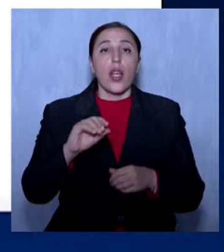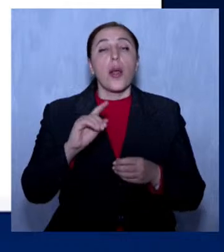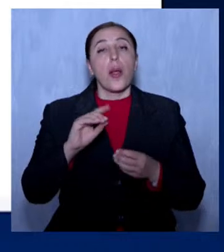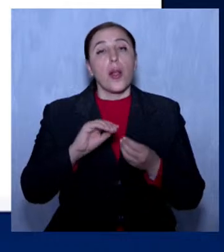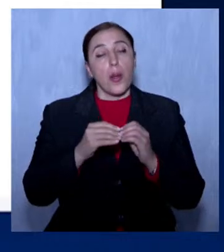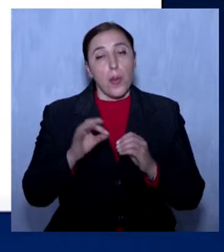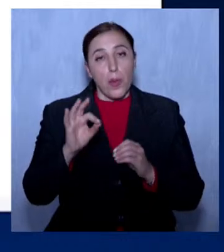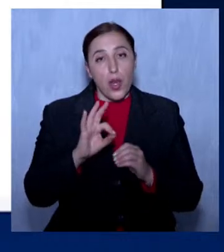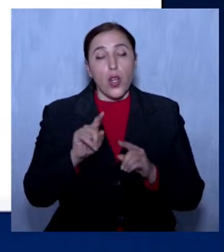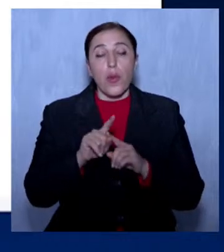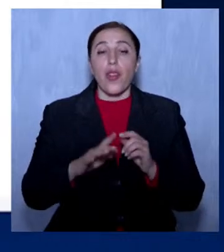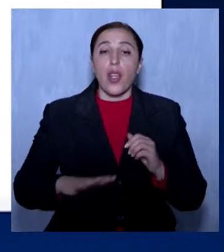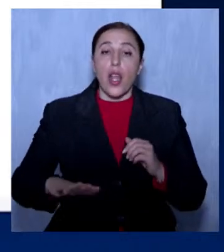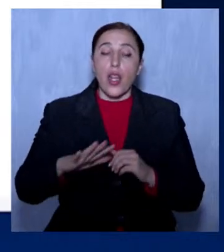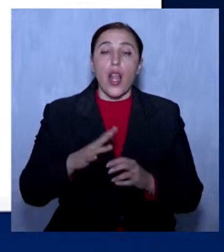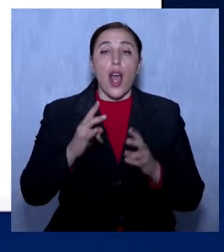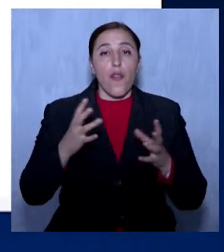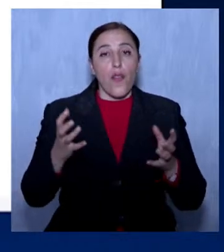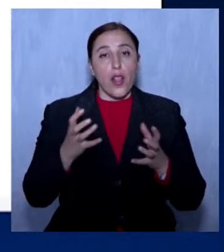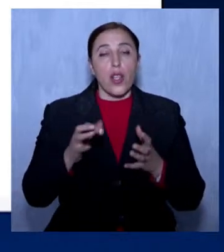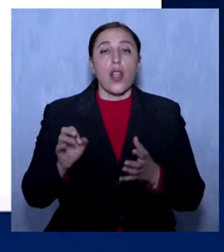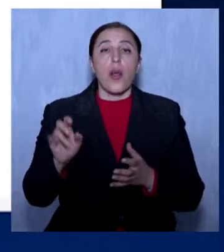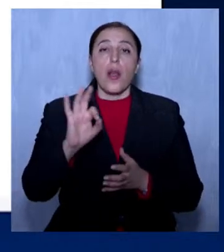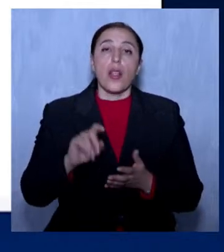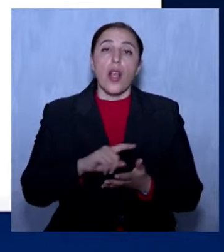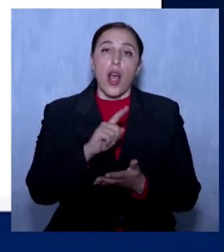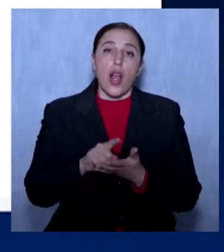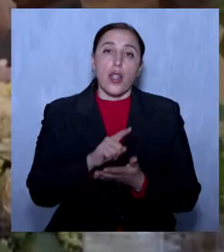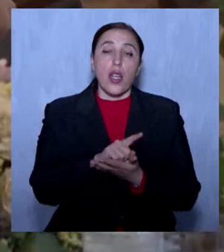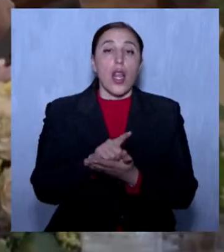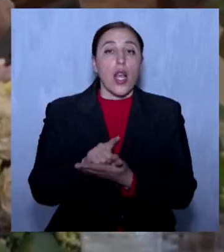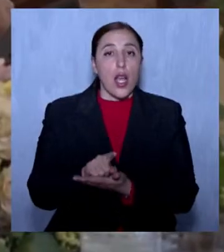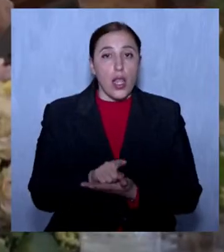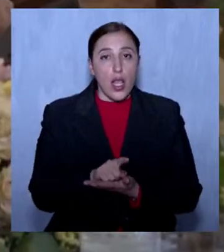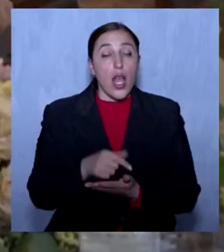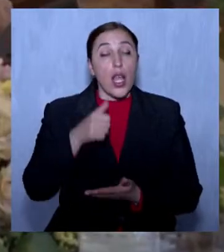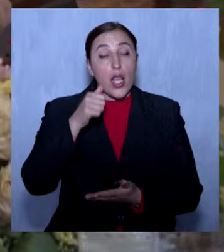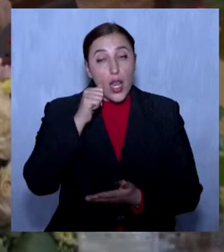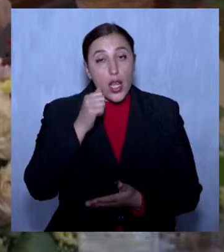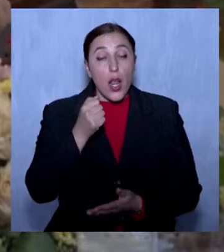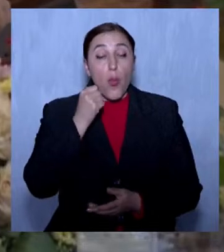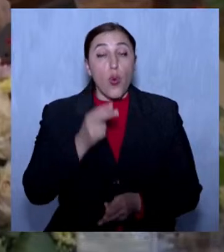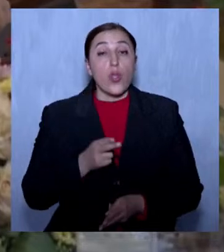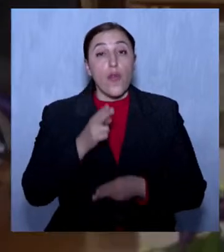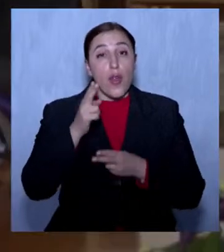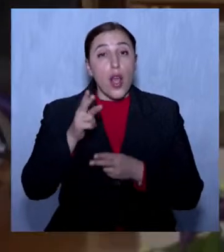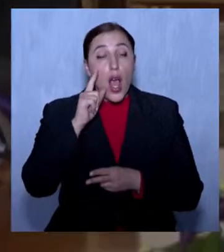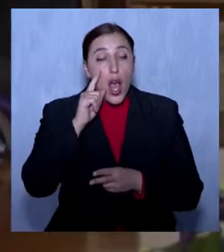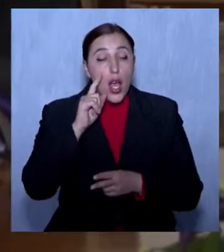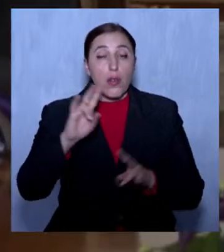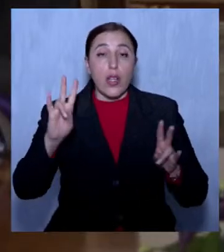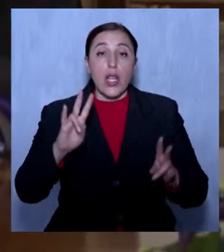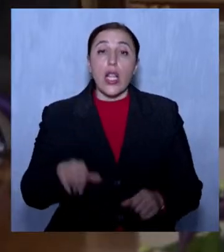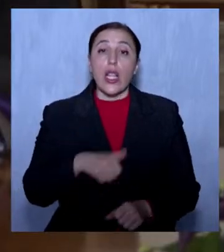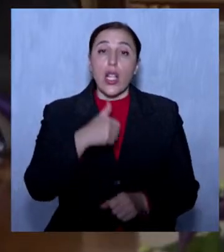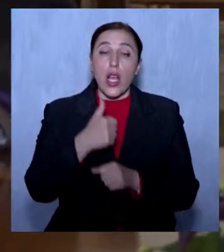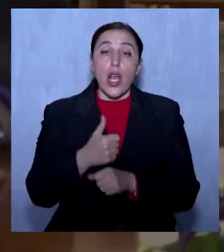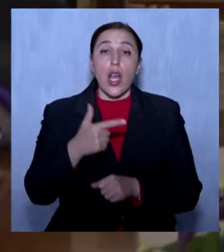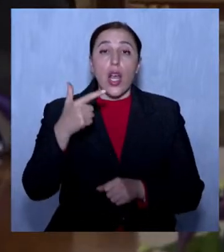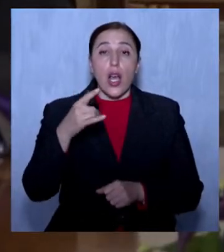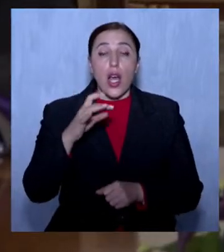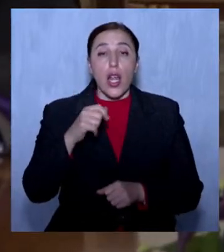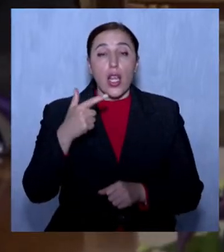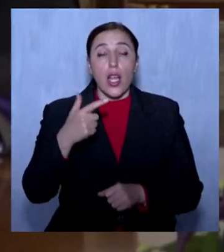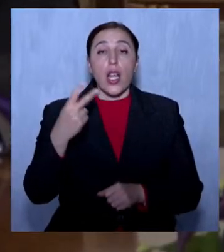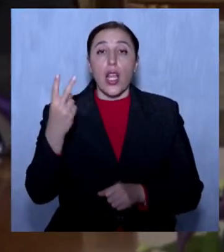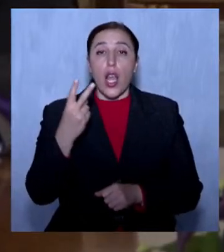իրադրությանը և տարածաշրջանային անվտանգությանն առնչվող մի շարք հարցեր։ Երեկ էլ Մոսկվայի ժամանել ամենայն հայոց կաթողիկոս Գարեգին III,